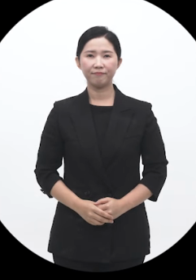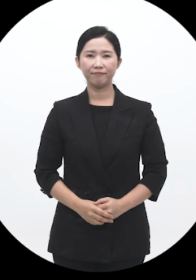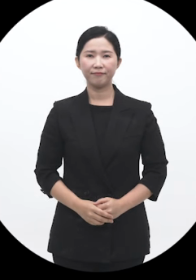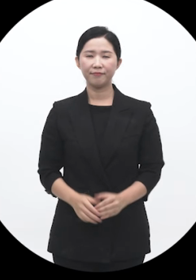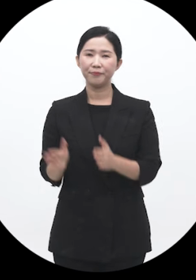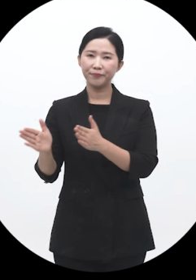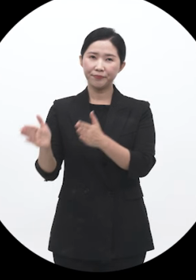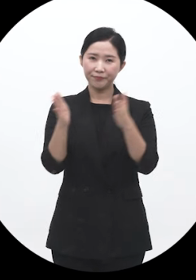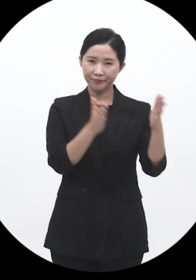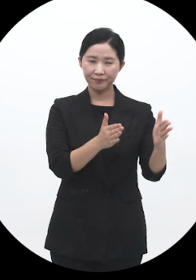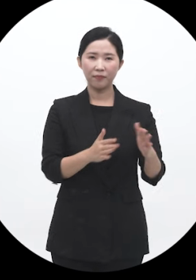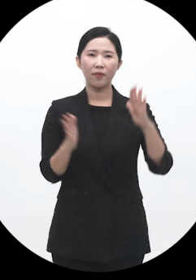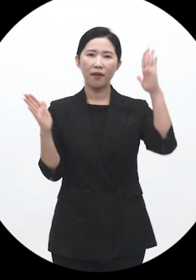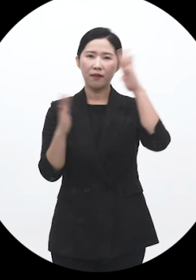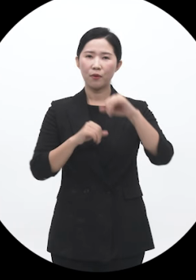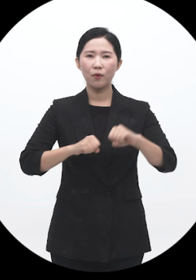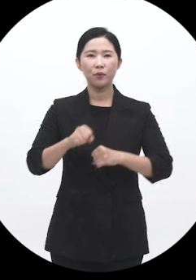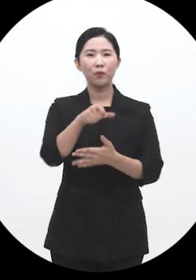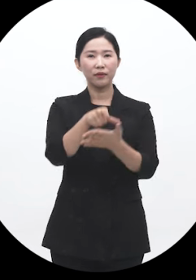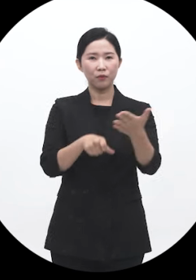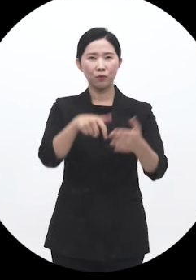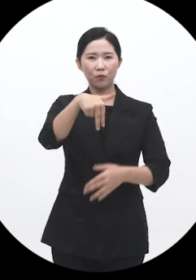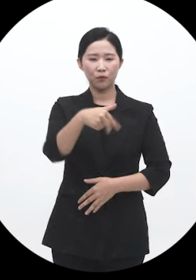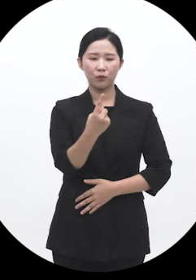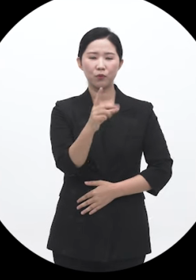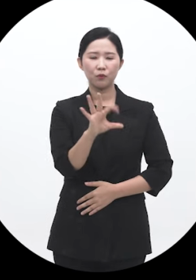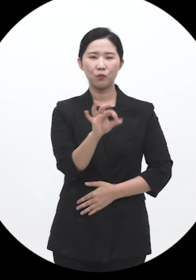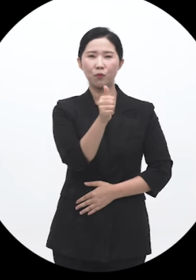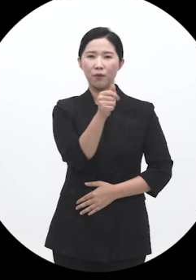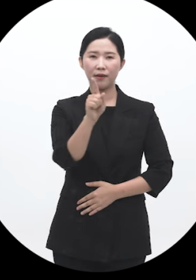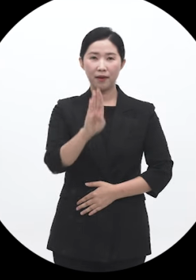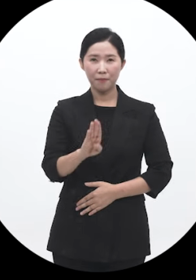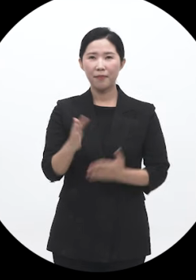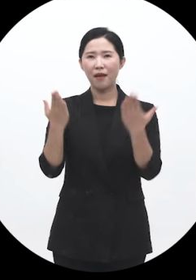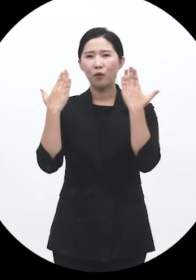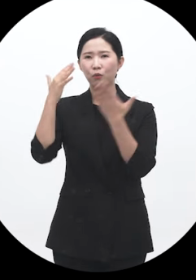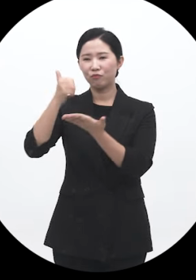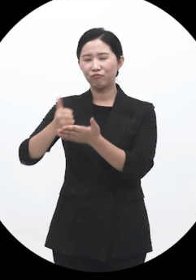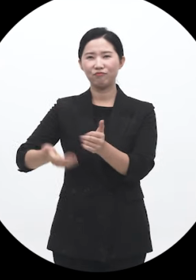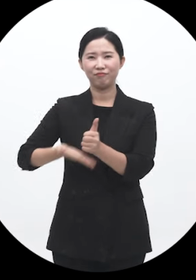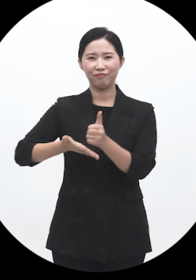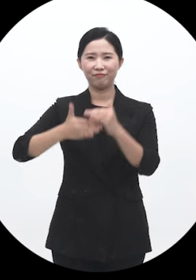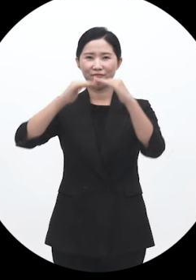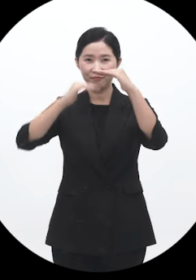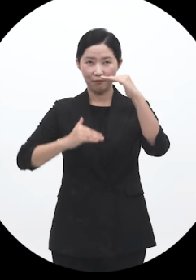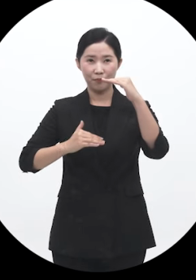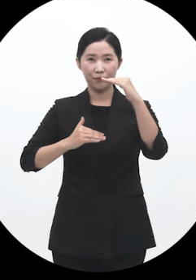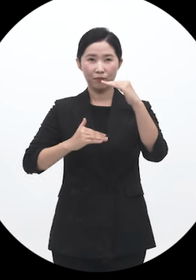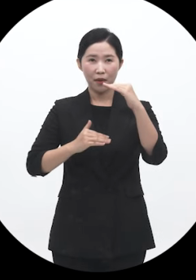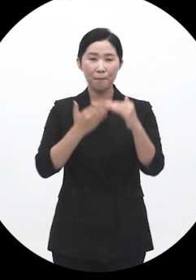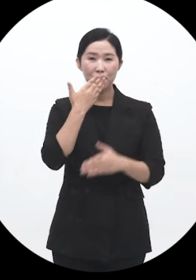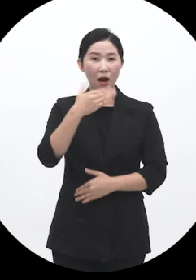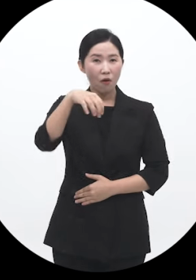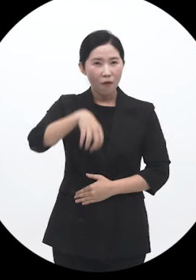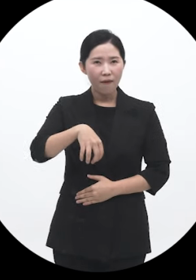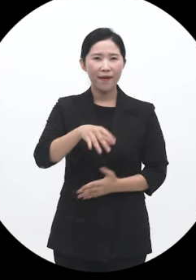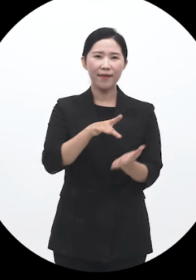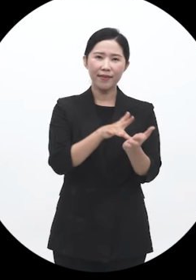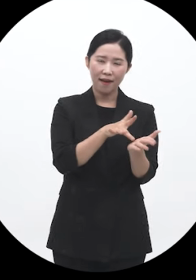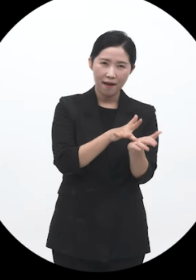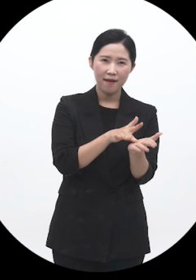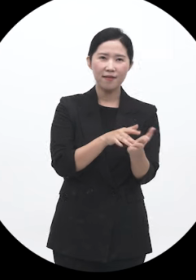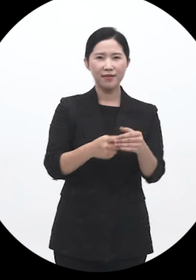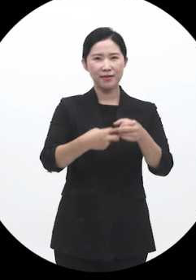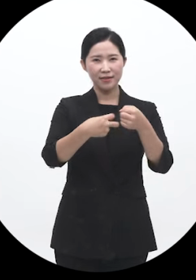다음은 학생부 종합 학교장 추천 전형입니다. 모집 단위는 약학과, 의예과,